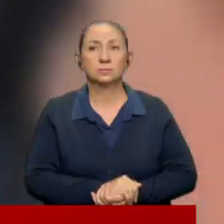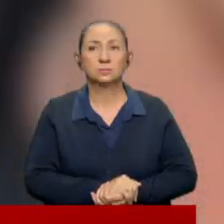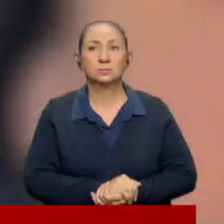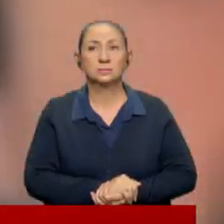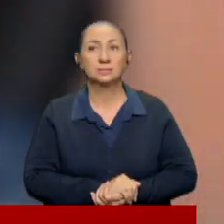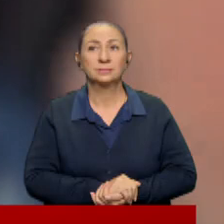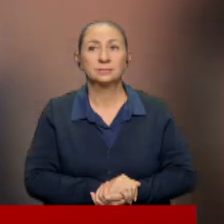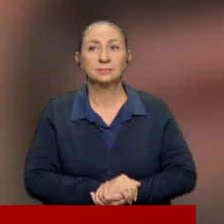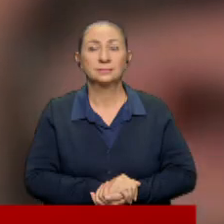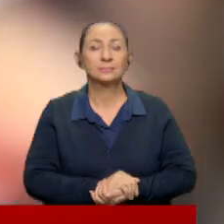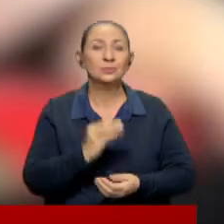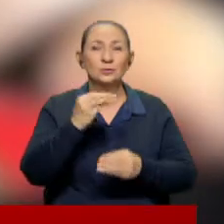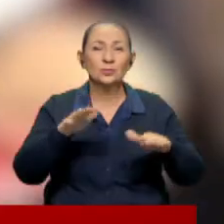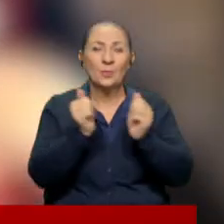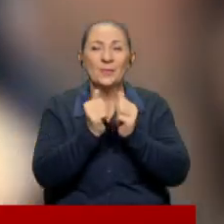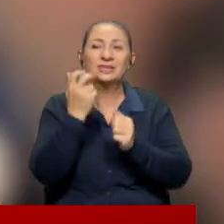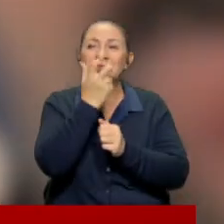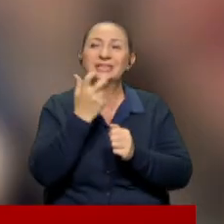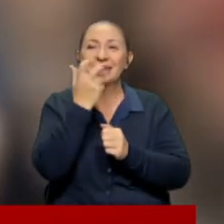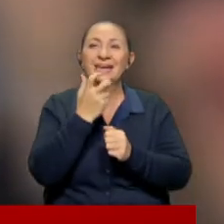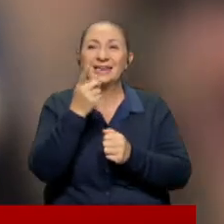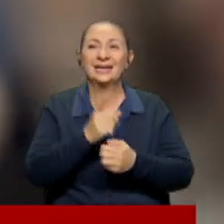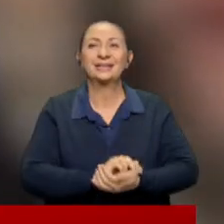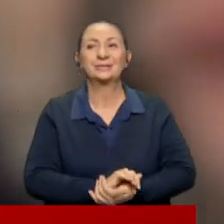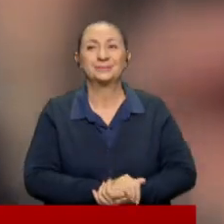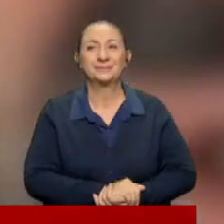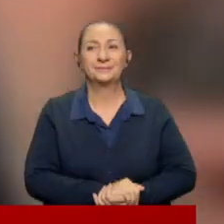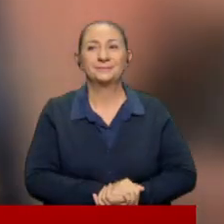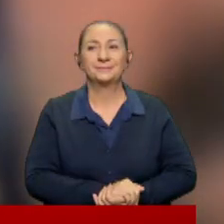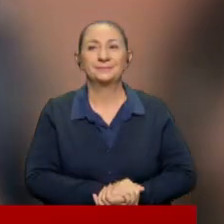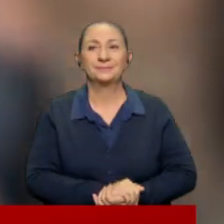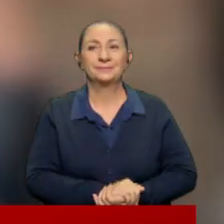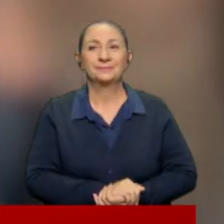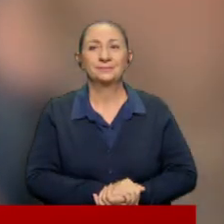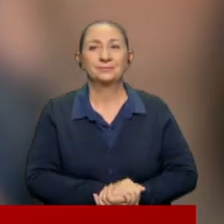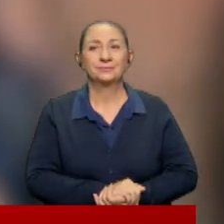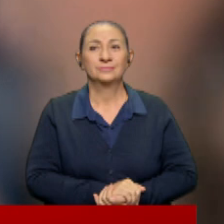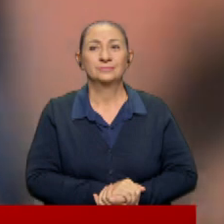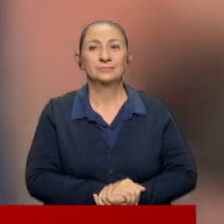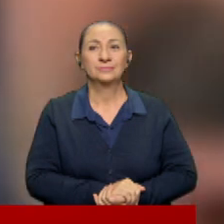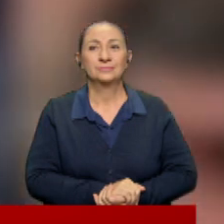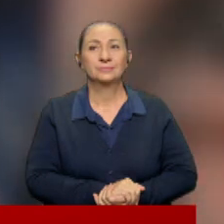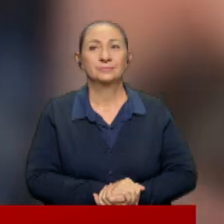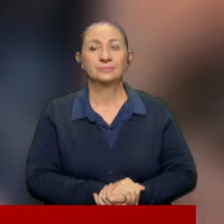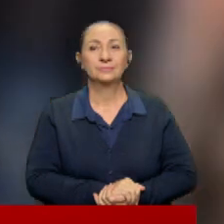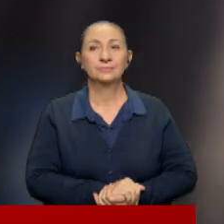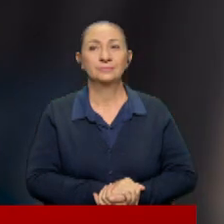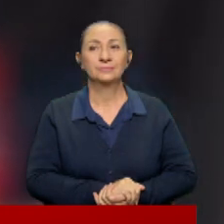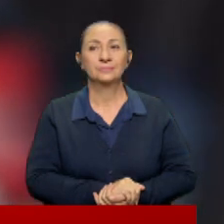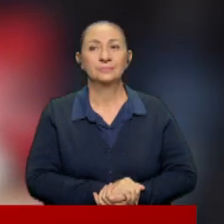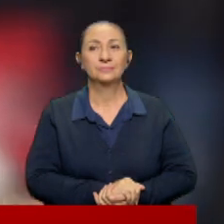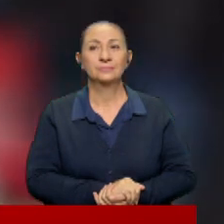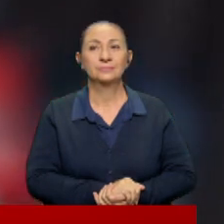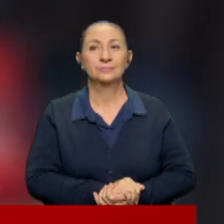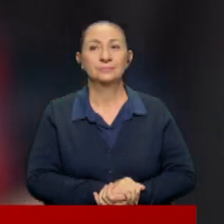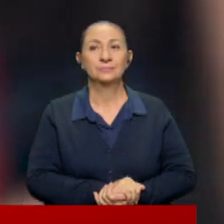Hiç haber göndermedin o günden beri. Yoksa bana küstün